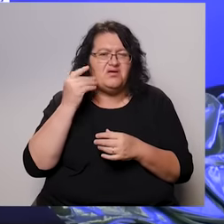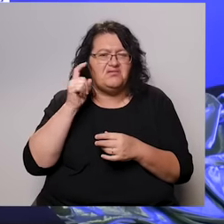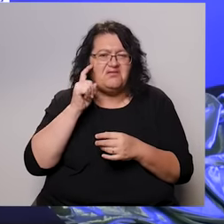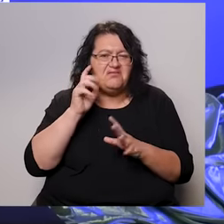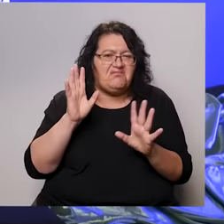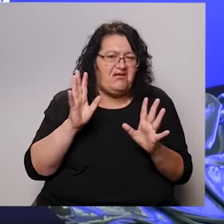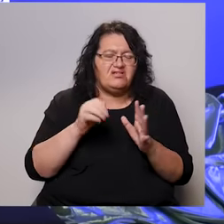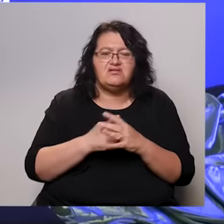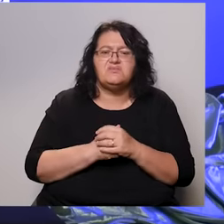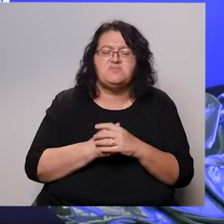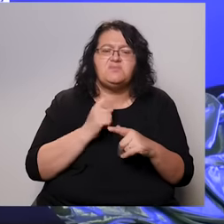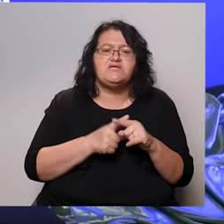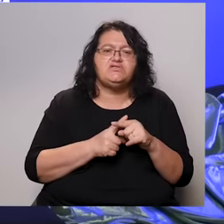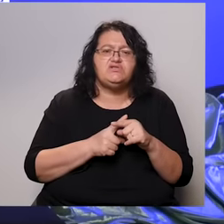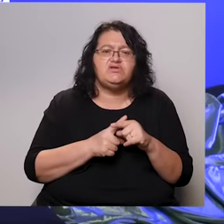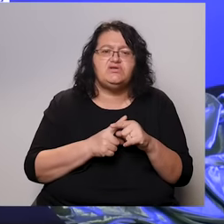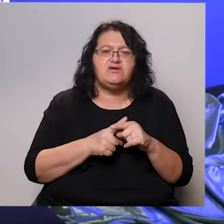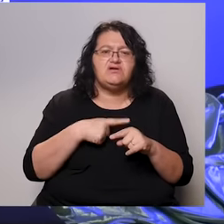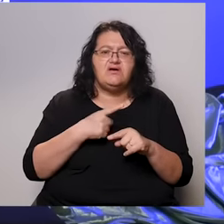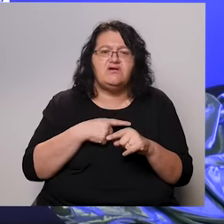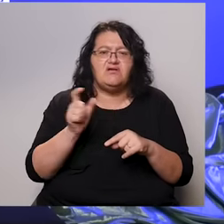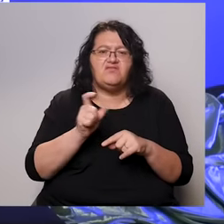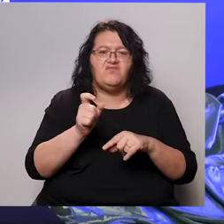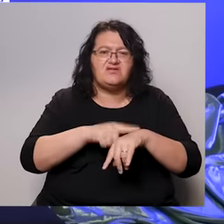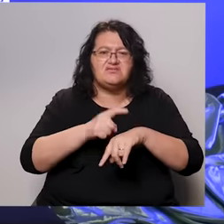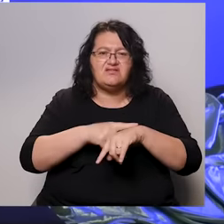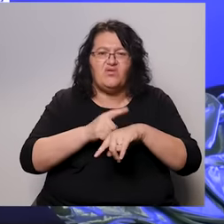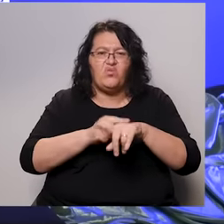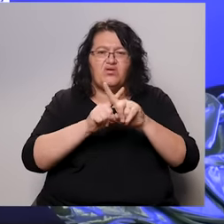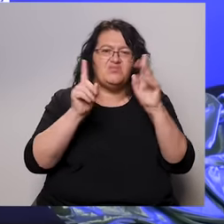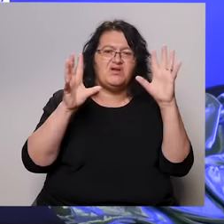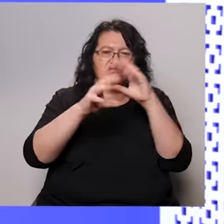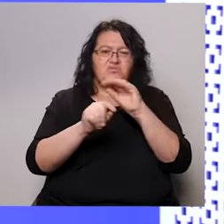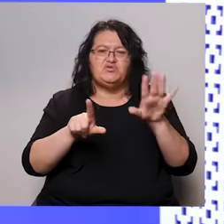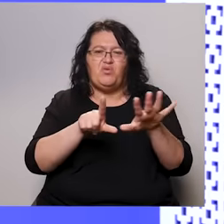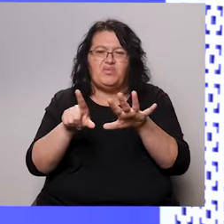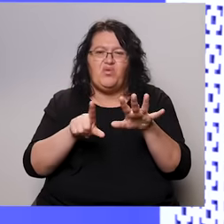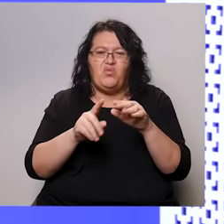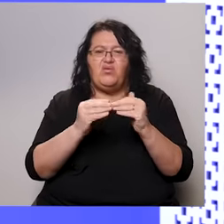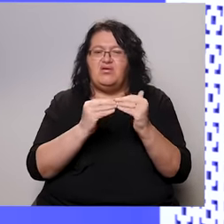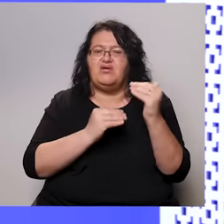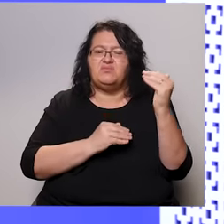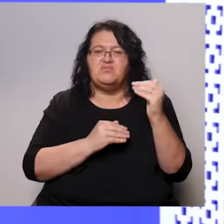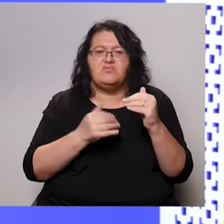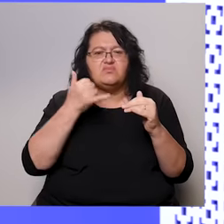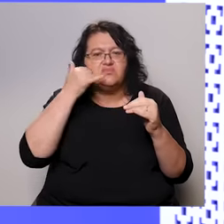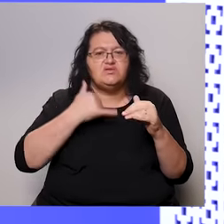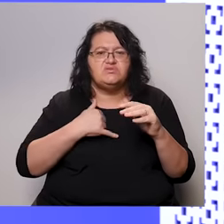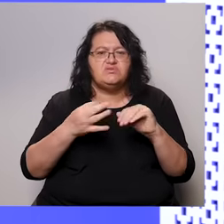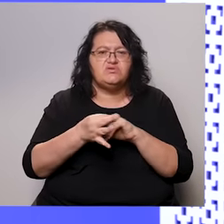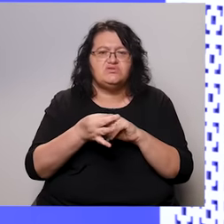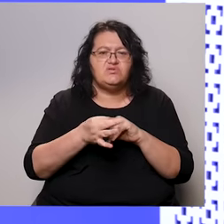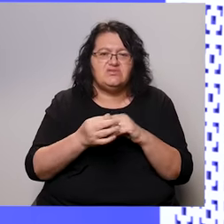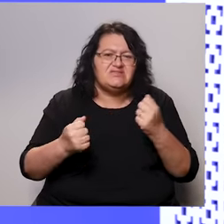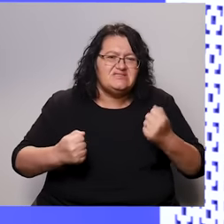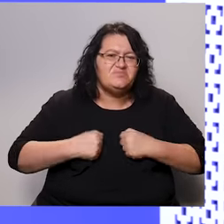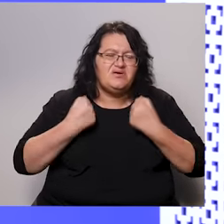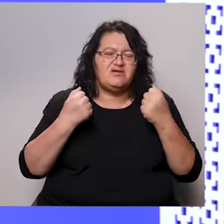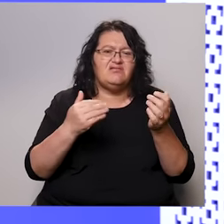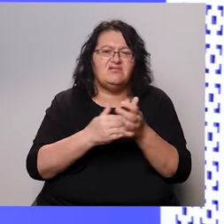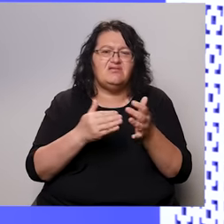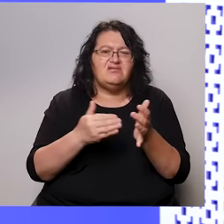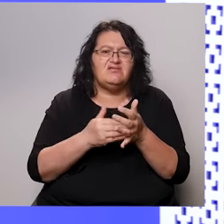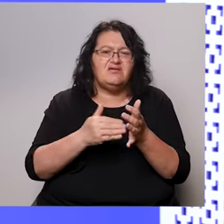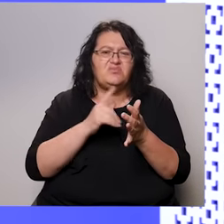înșel. Și era și diferența de fus orar între noi de 7 ore. Și mă sună soția panicată, iubire, trebuie